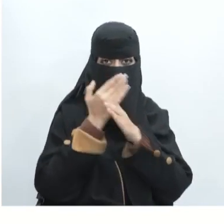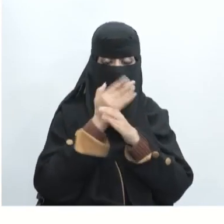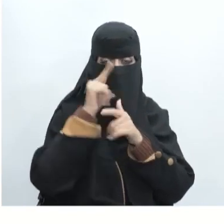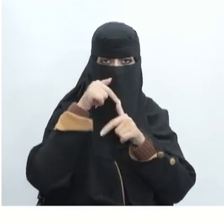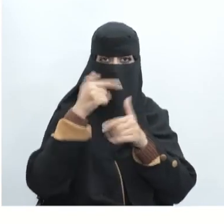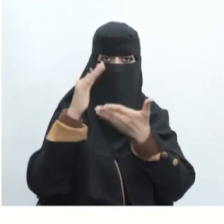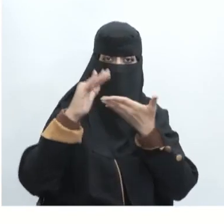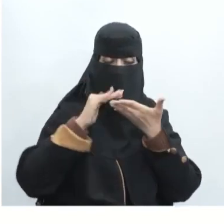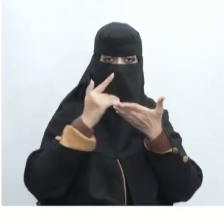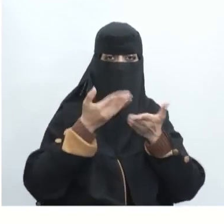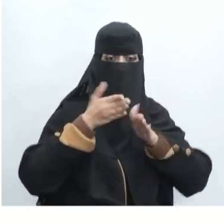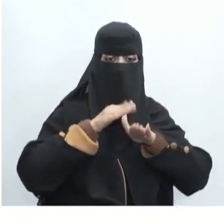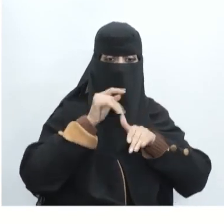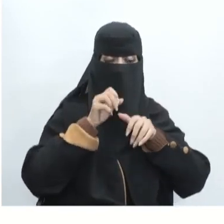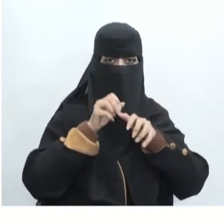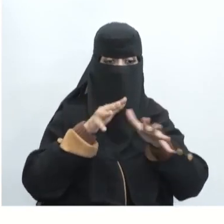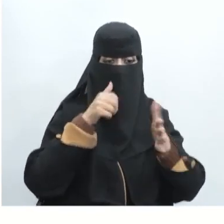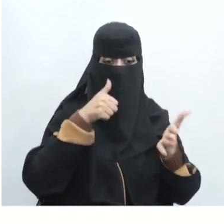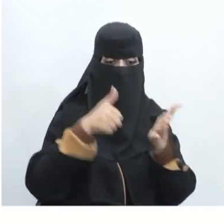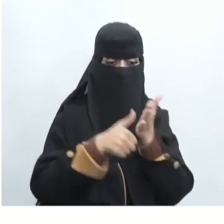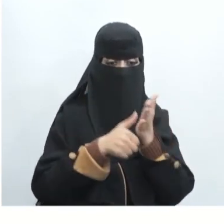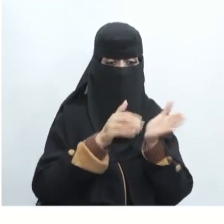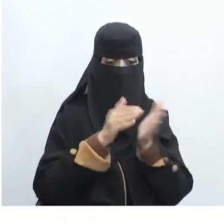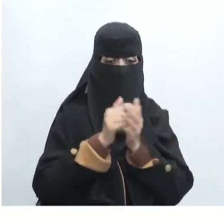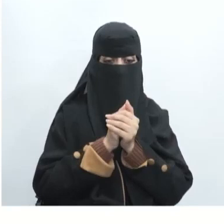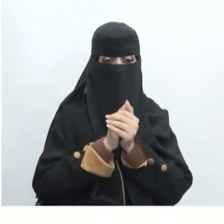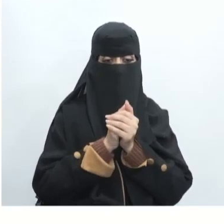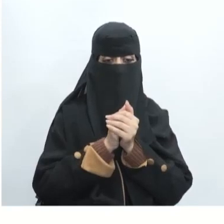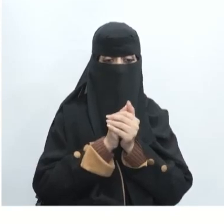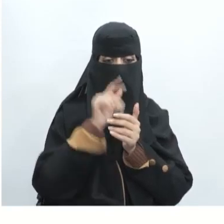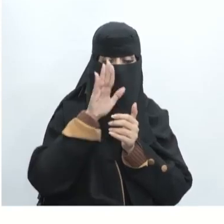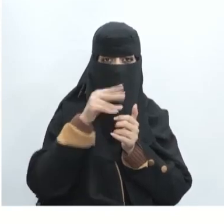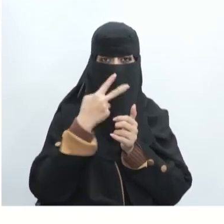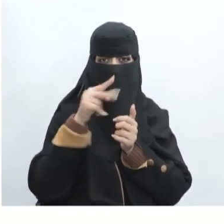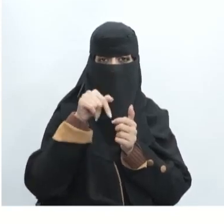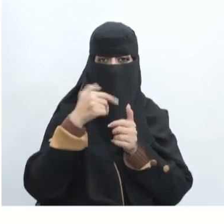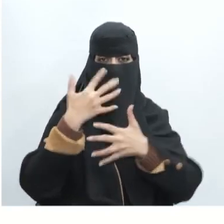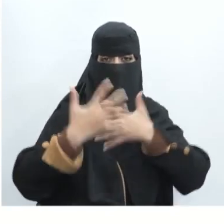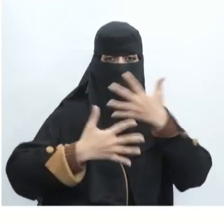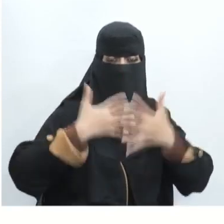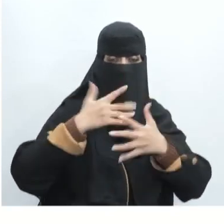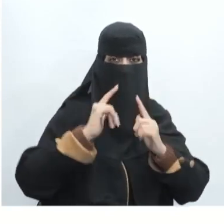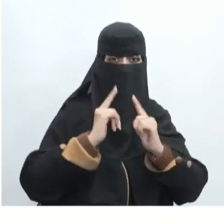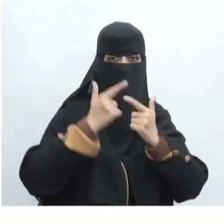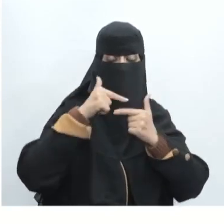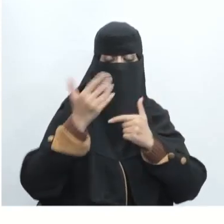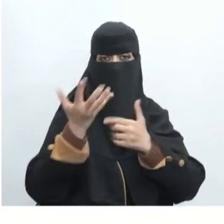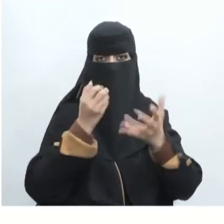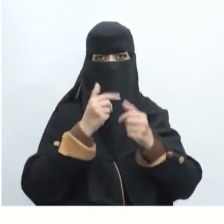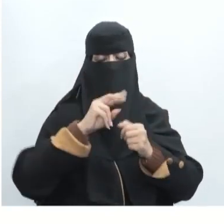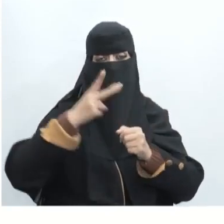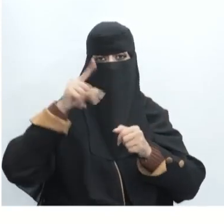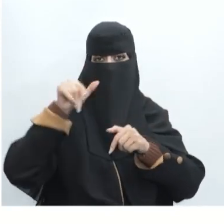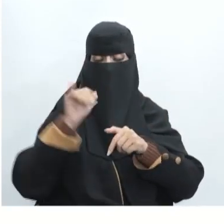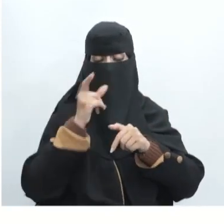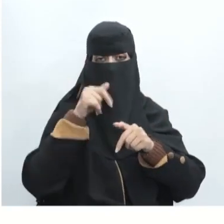التي ساعدت على انتشار الاميه نجد انشغالهم بالحروب يطلبوا العديد